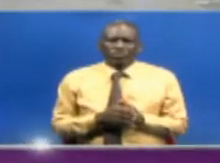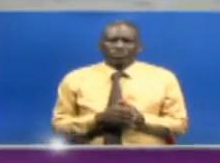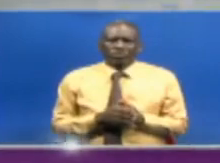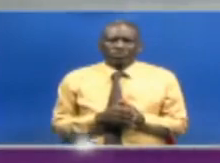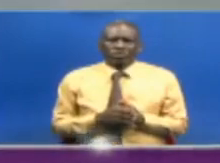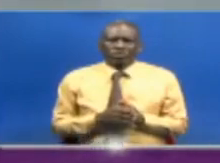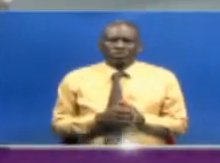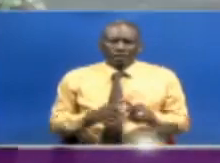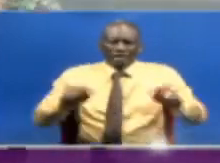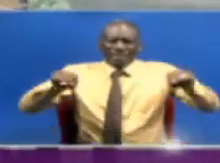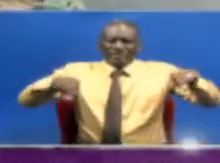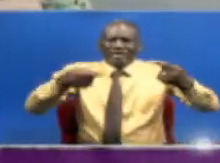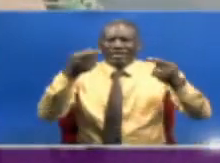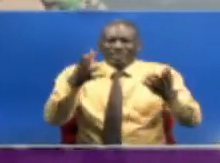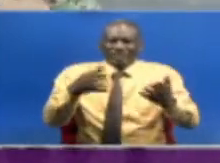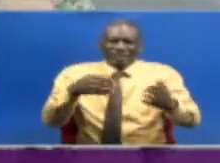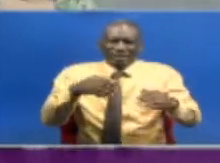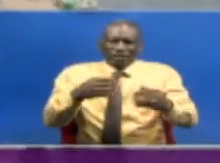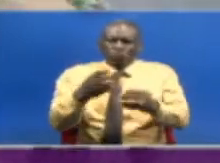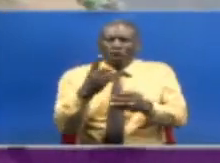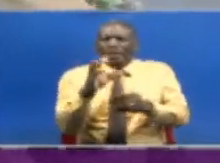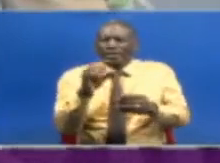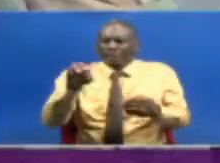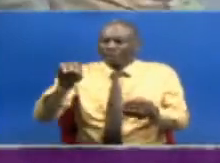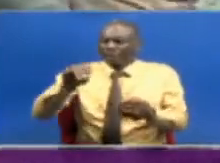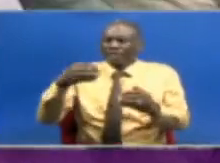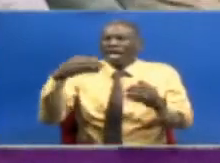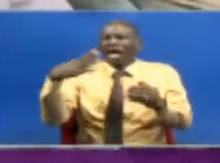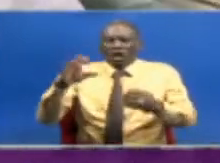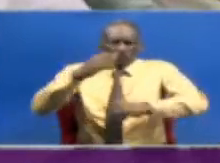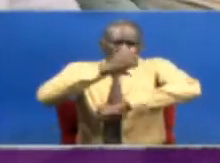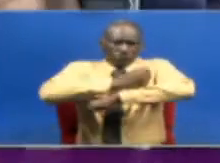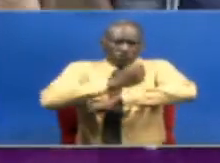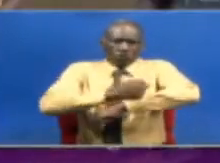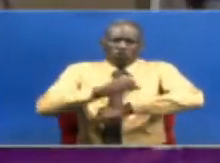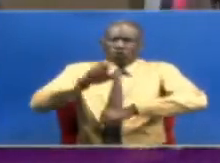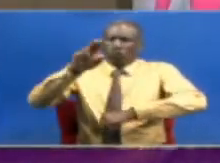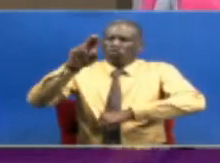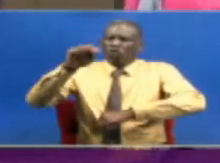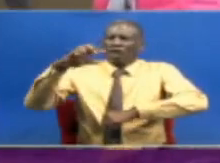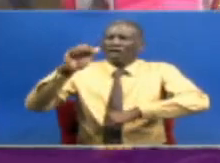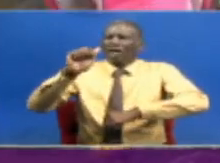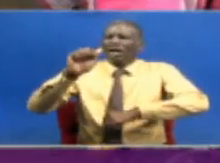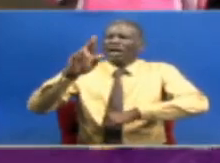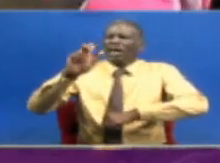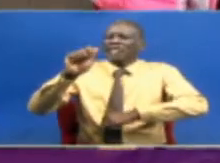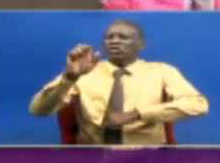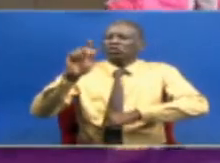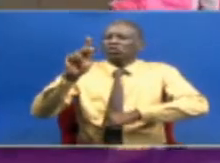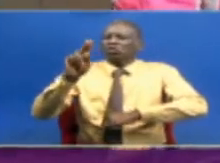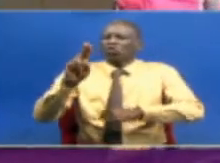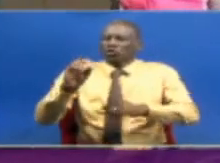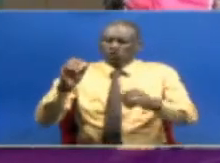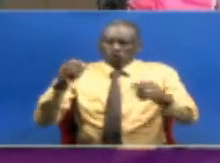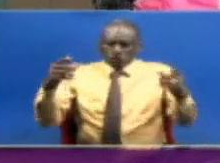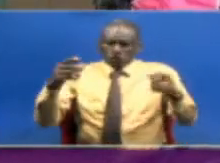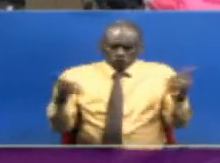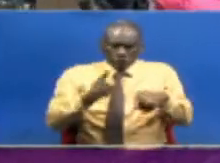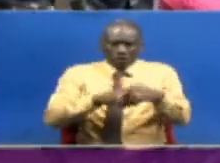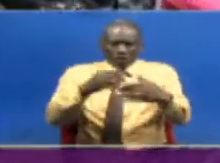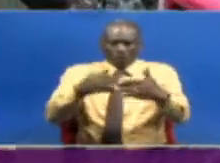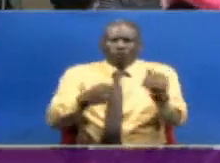Shambulizi hilo lililotokea mita 100 nje ya shule ya msingi ya Ngaratuko na lilitokea dakika chache baada ya saa 6